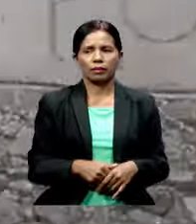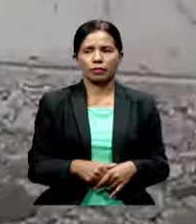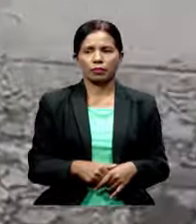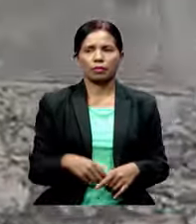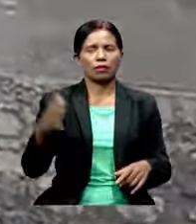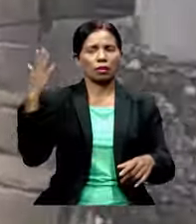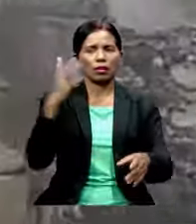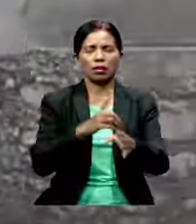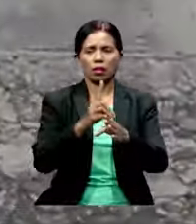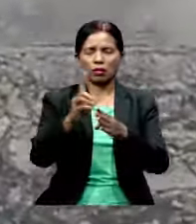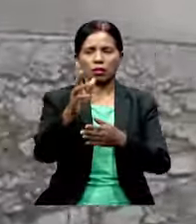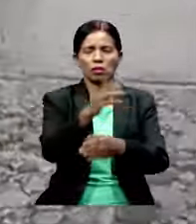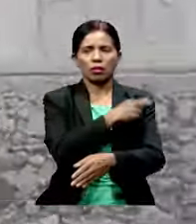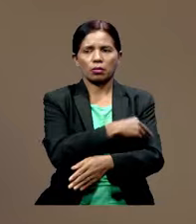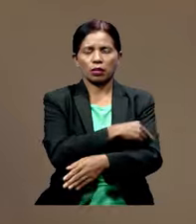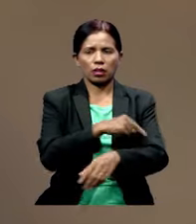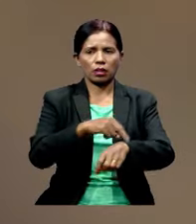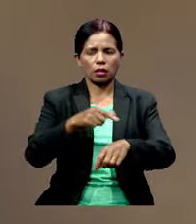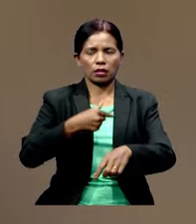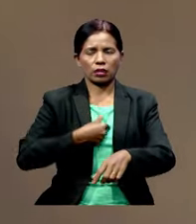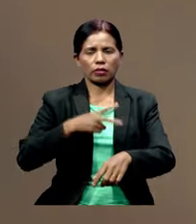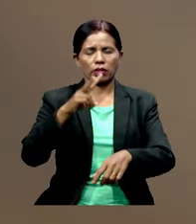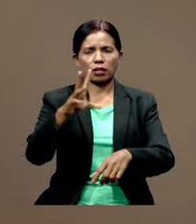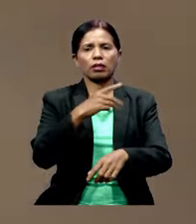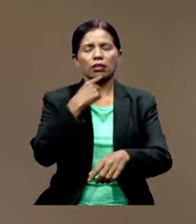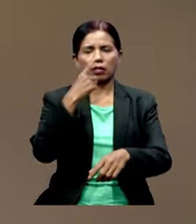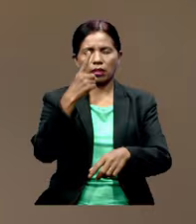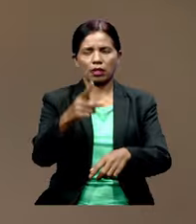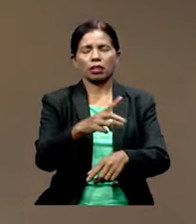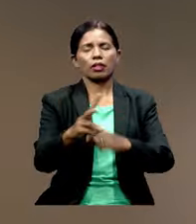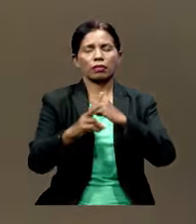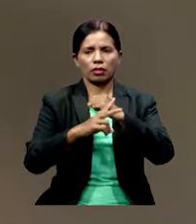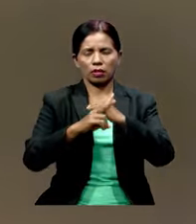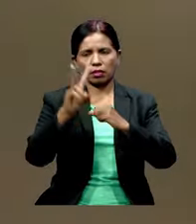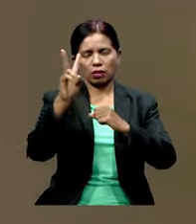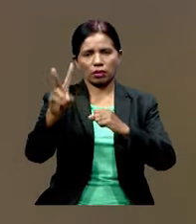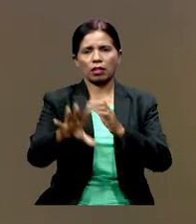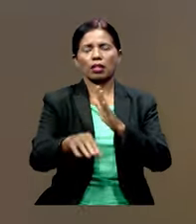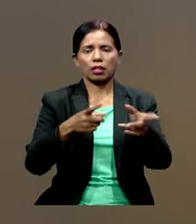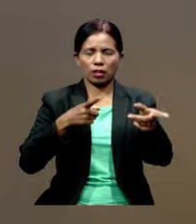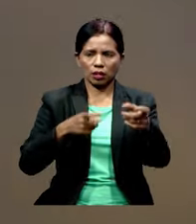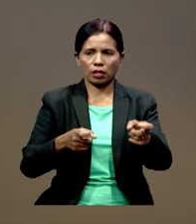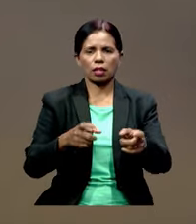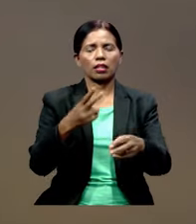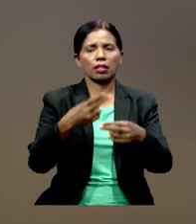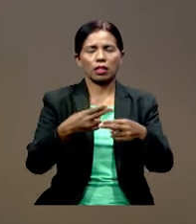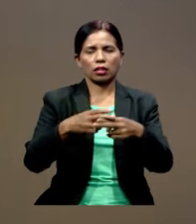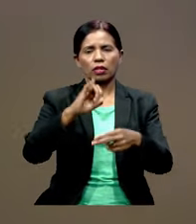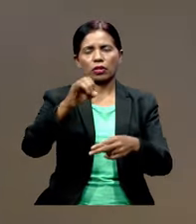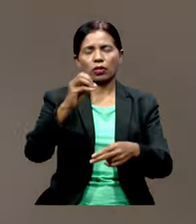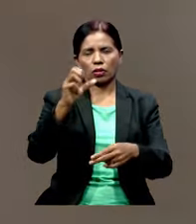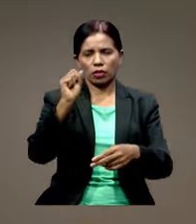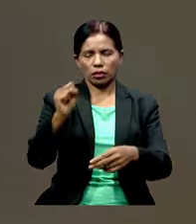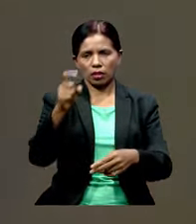Antesnya, Direktur Klinika Hospital Nasional Gidu Valdares, Marcelino Correa Hateten, vitima nain rua nebe hetan tiru, ida honaran Zemaya,